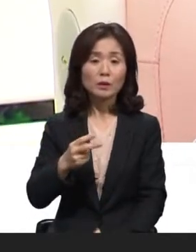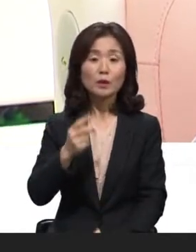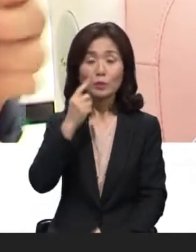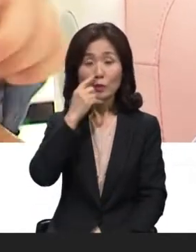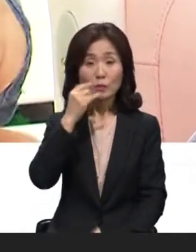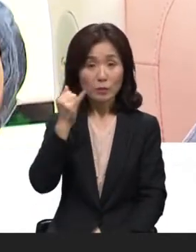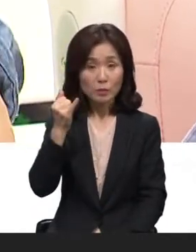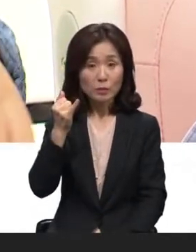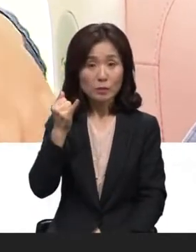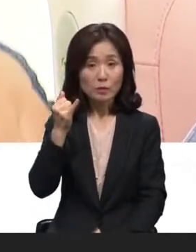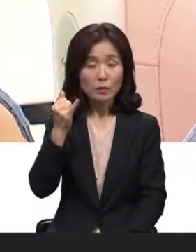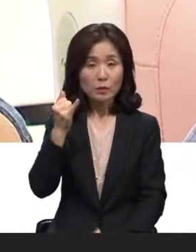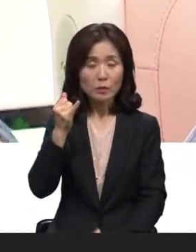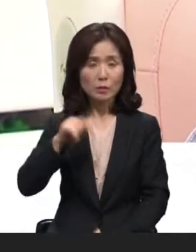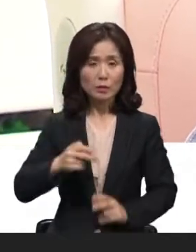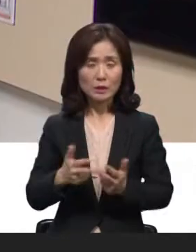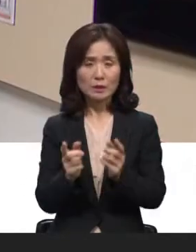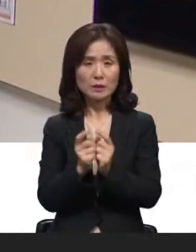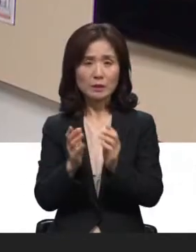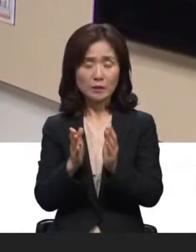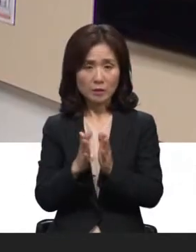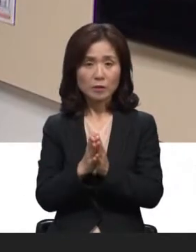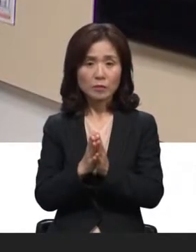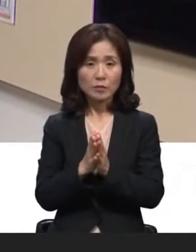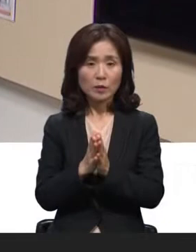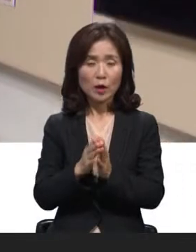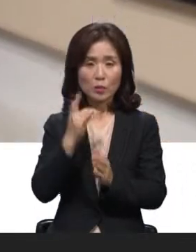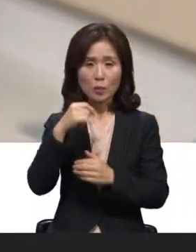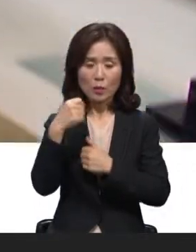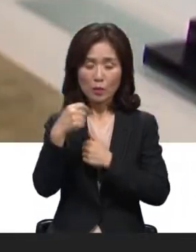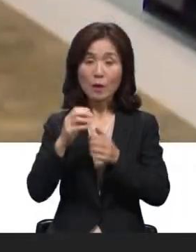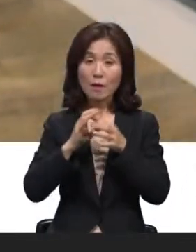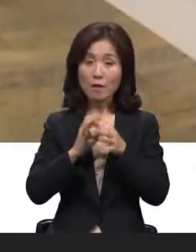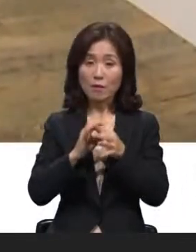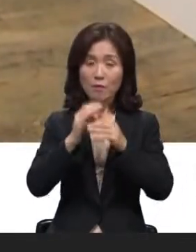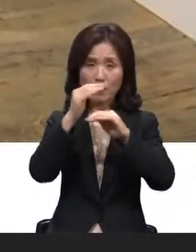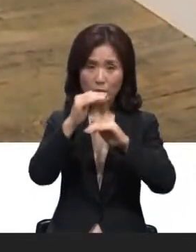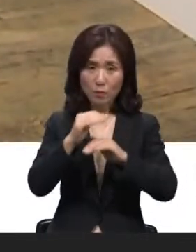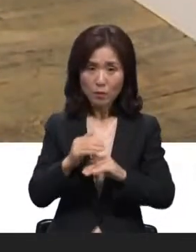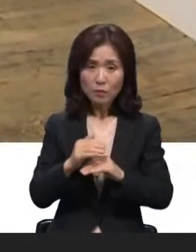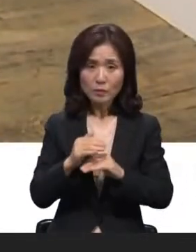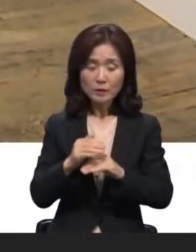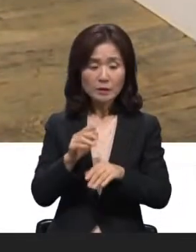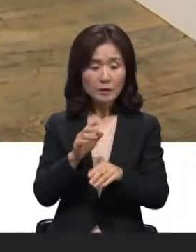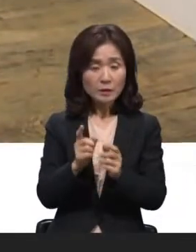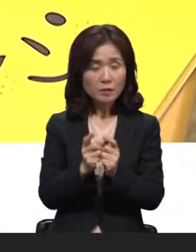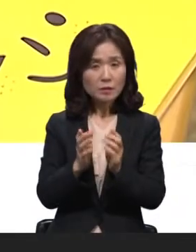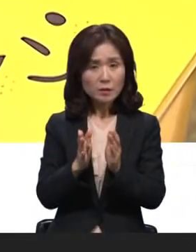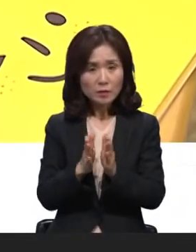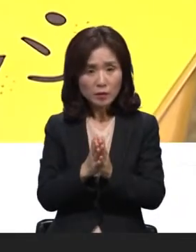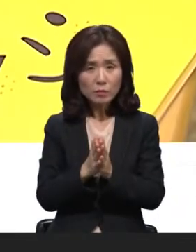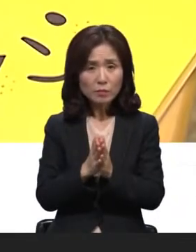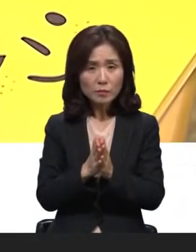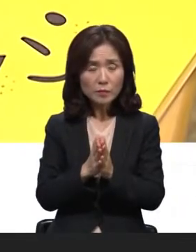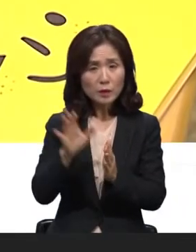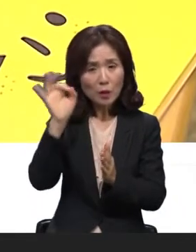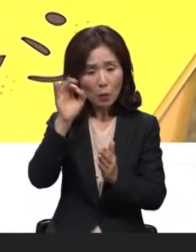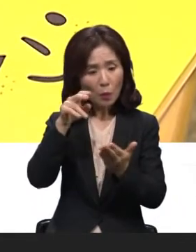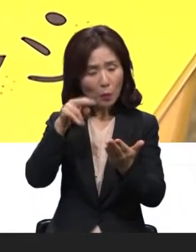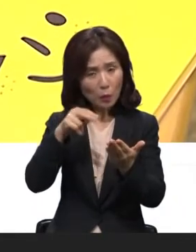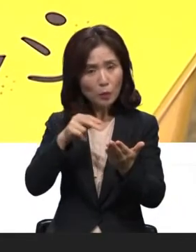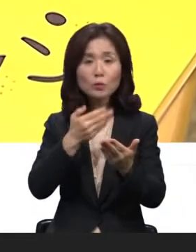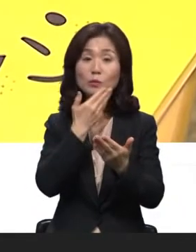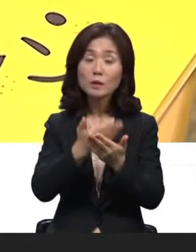부모님들도 본인들이 직접 스스로 부모 교육과 관련된 내용들을 스스로 찾아봐 주시는 것 너무